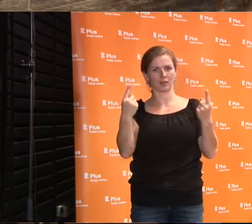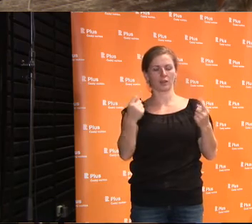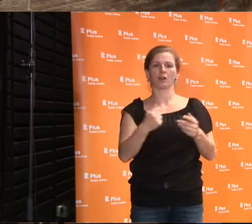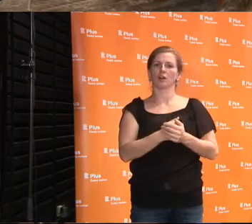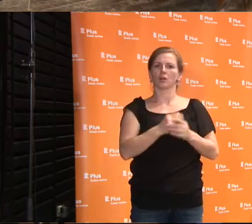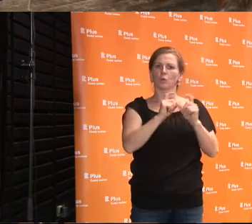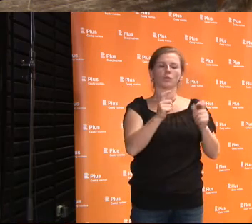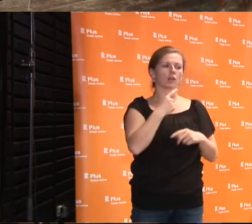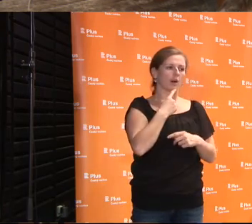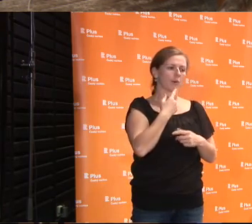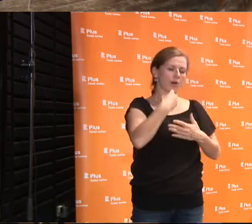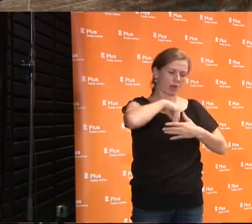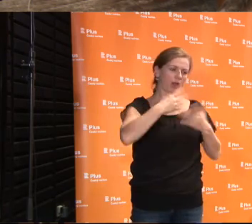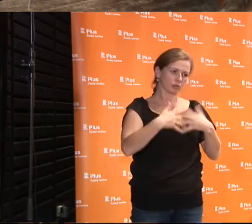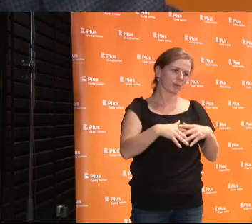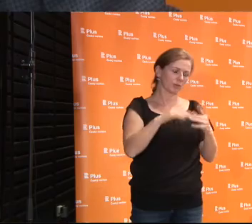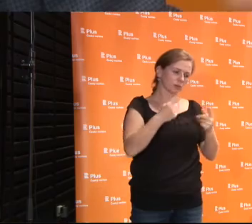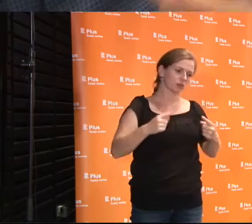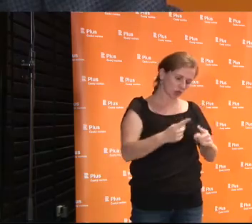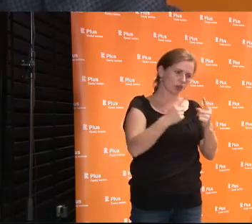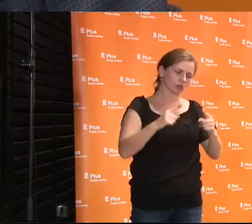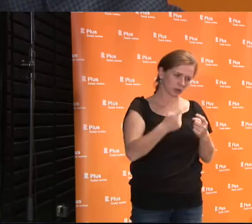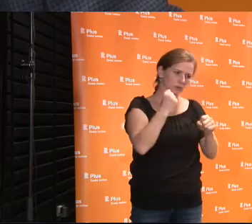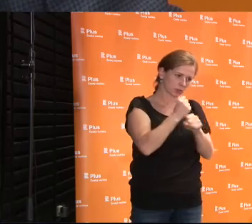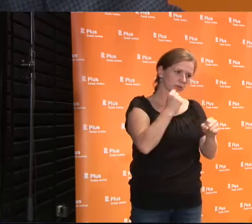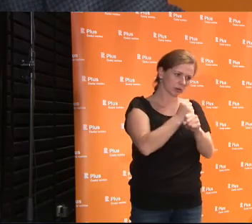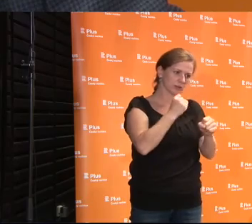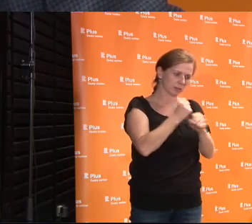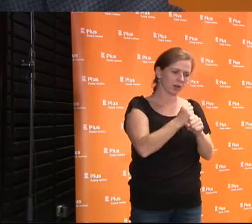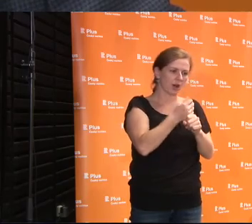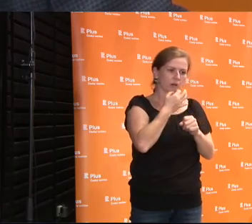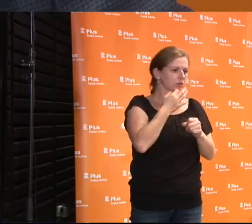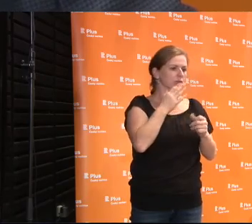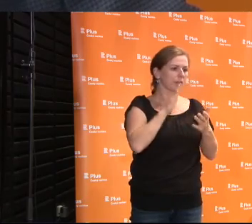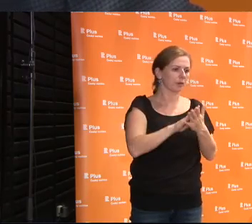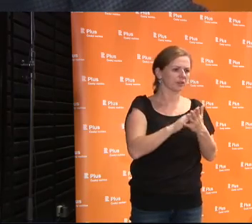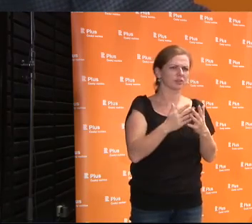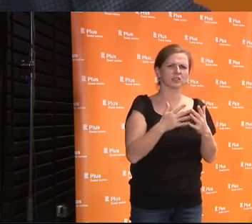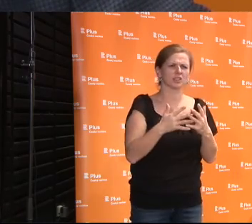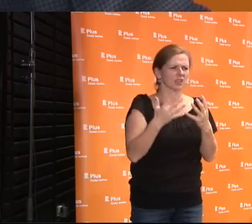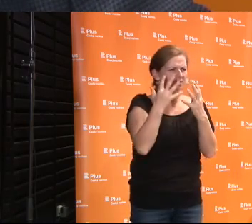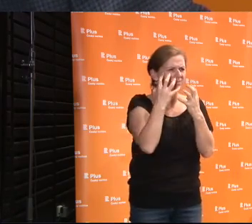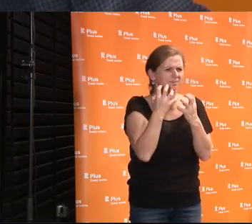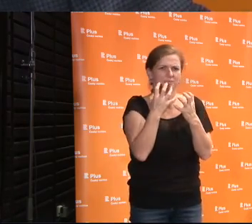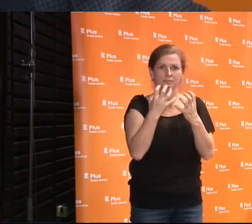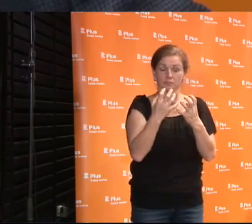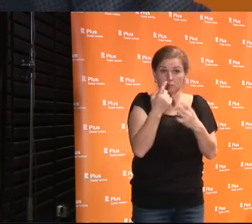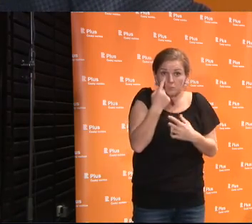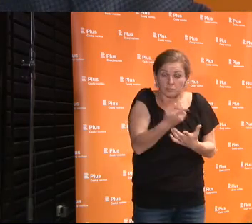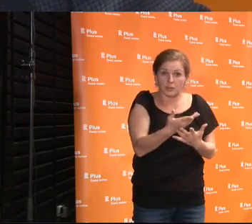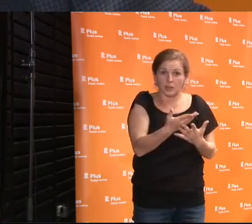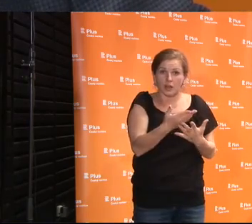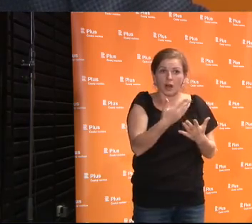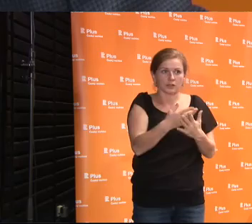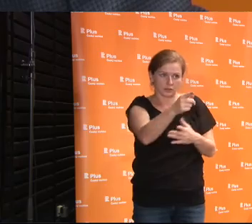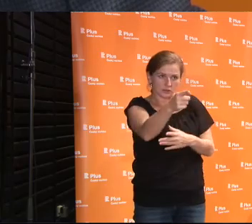nějakou činnost musíme vykonávat, a pokud ji nevykonáváme s určitou částí sebeuspokojení, tak nás to samozřejmě frustruje, to můžeme vidět. To, co